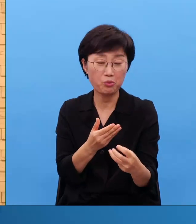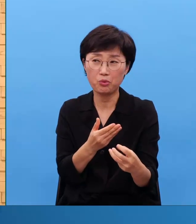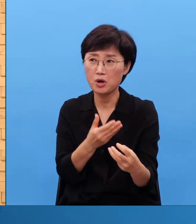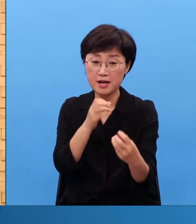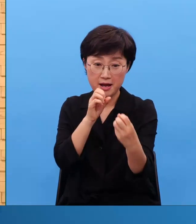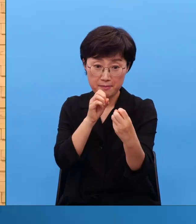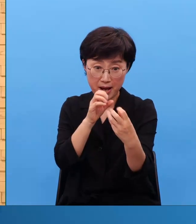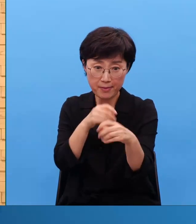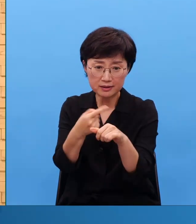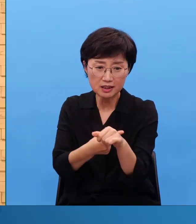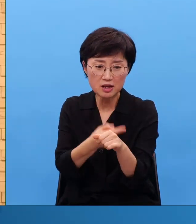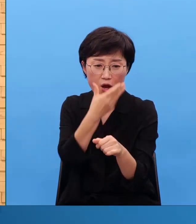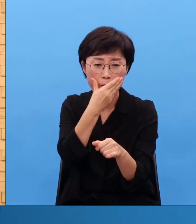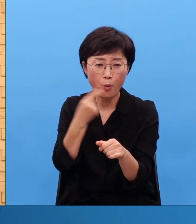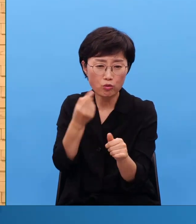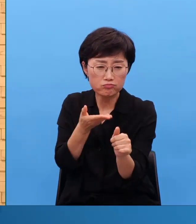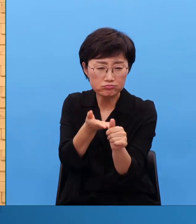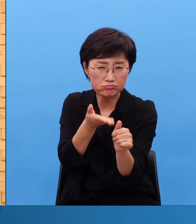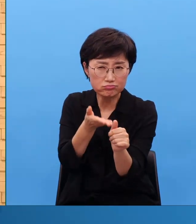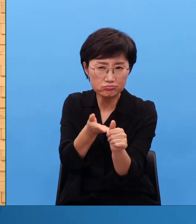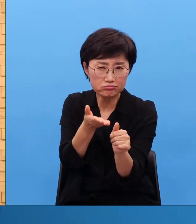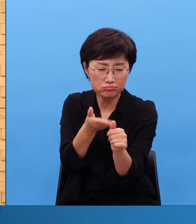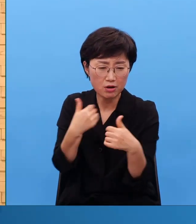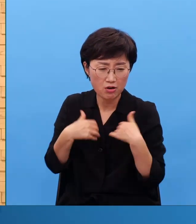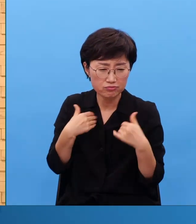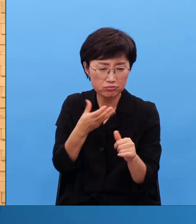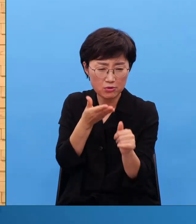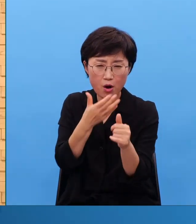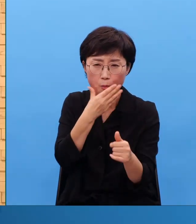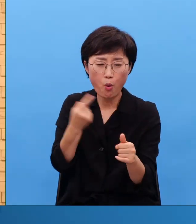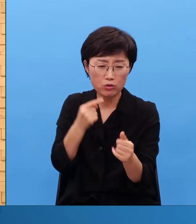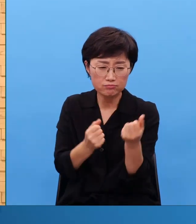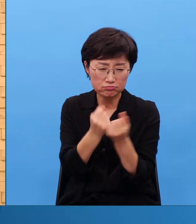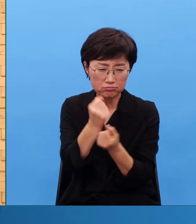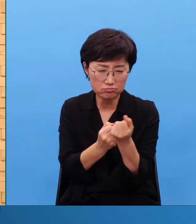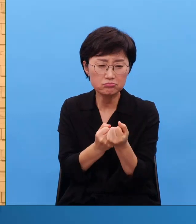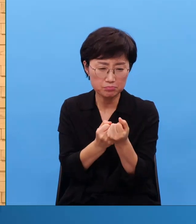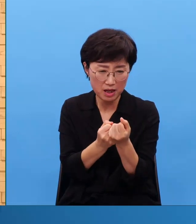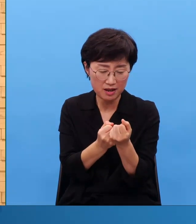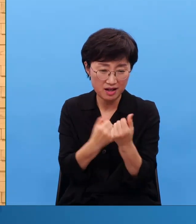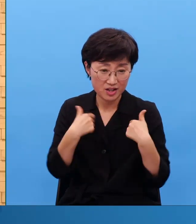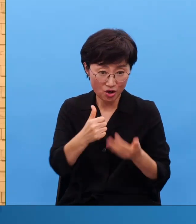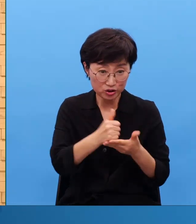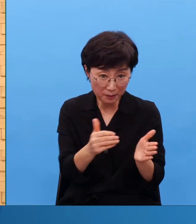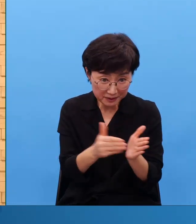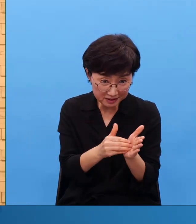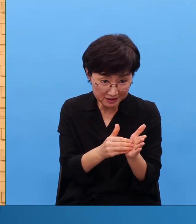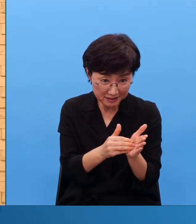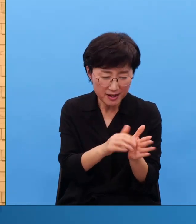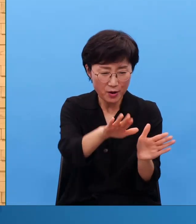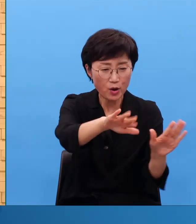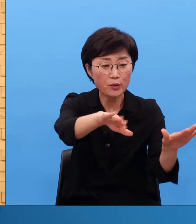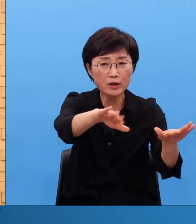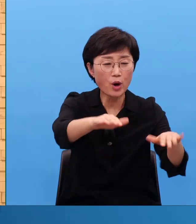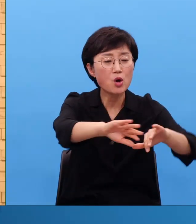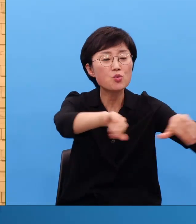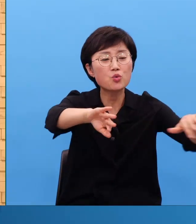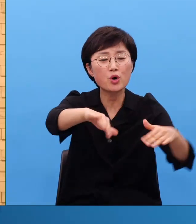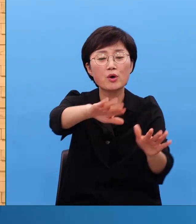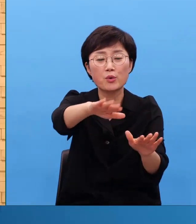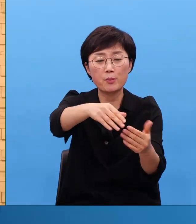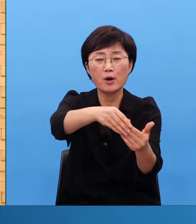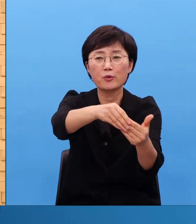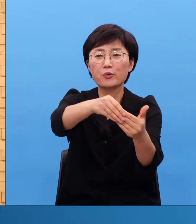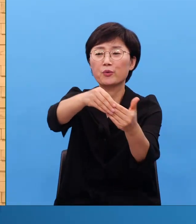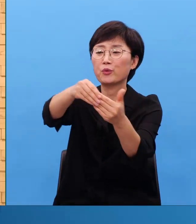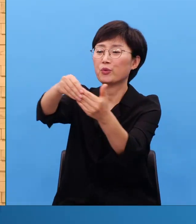gospel. 그 뒤에 뭐 영접한 사람은 성경 공부하는 방이 또 있더만요. And then 나 after- 뭐 놀래서 아이고야. And then the patient